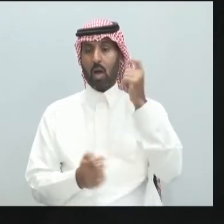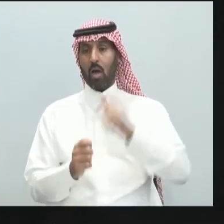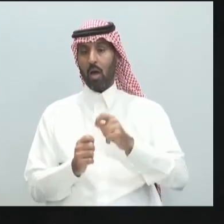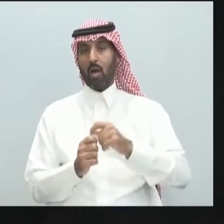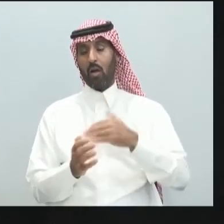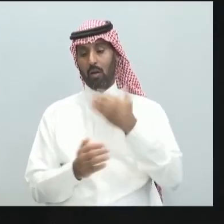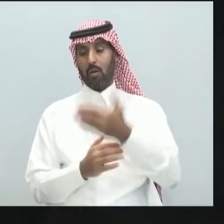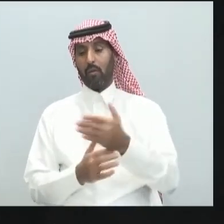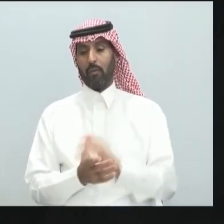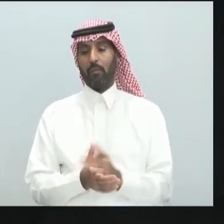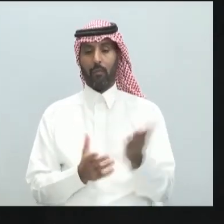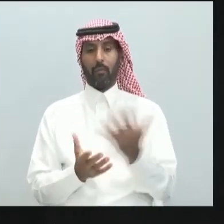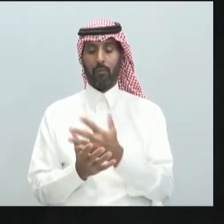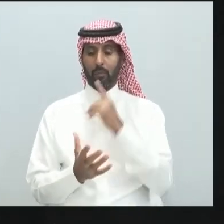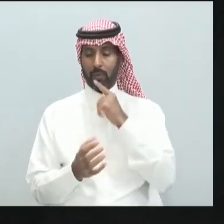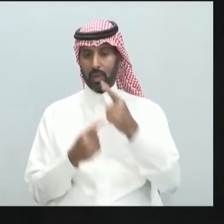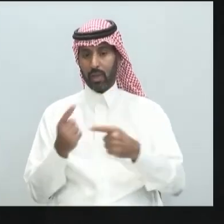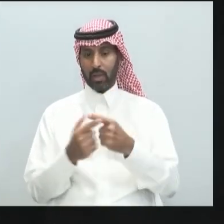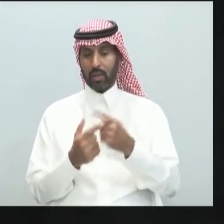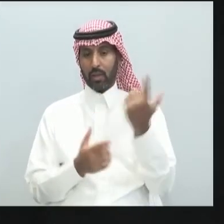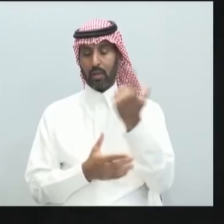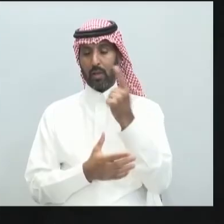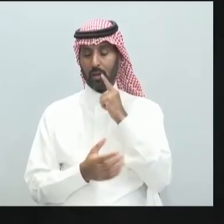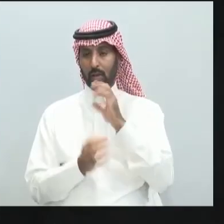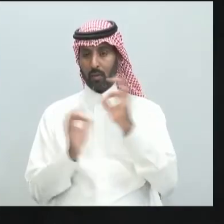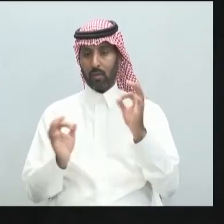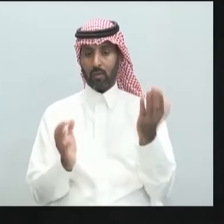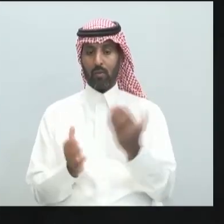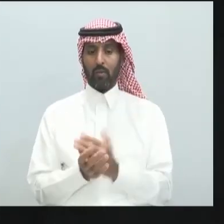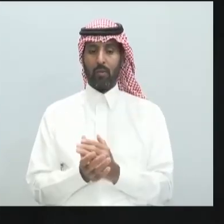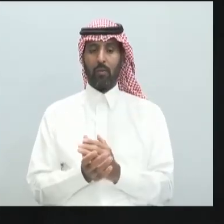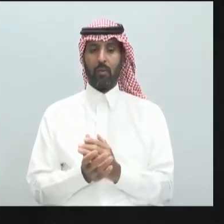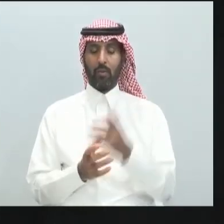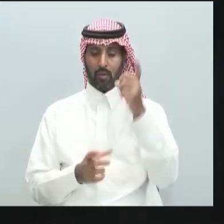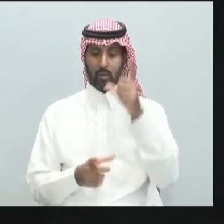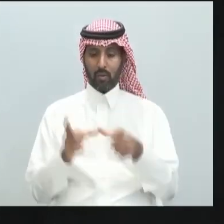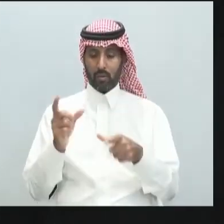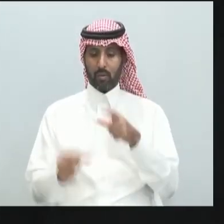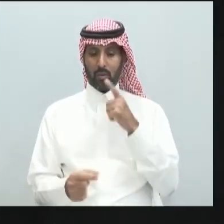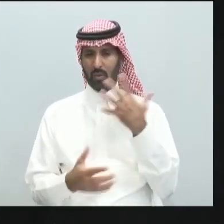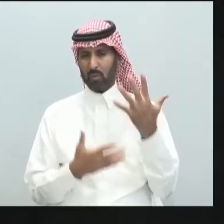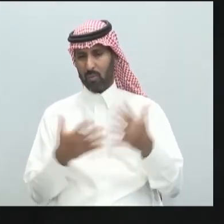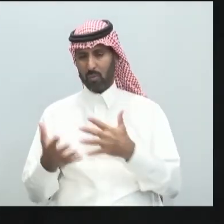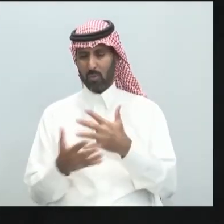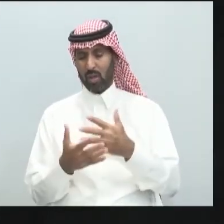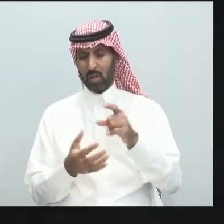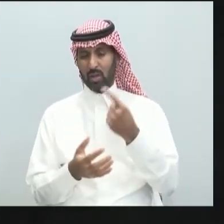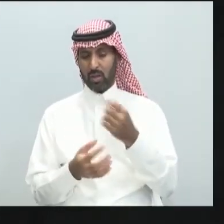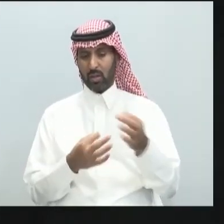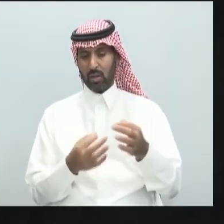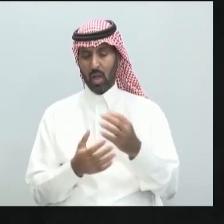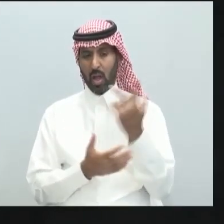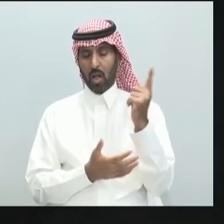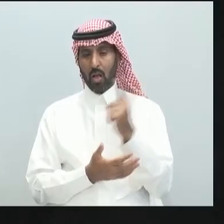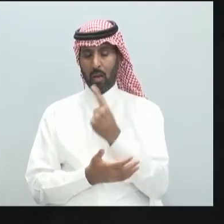سبحانه وتعالى في نظام بيئي متكامل لذلك فان الاخلال لاي جزء من اجزاء